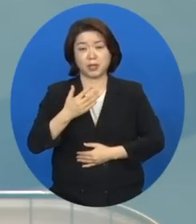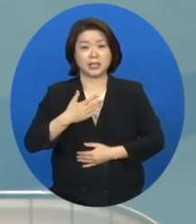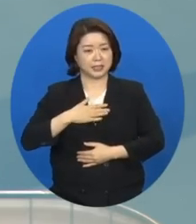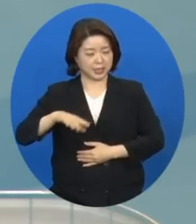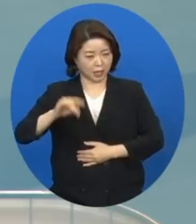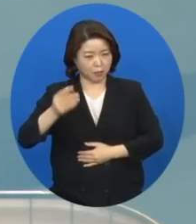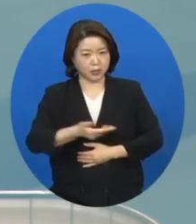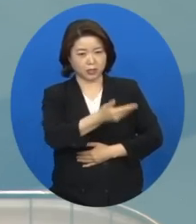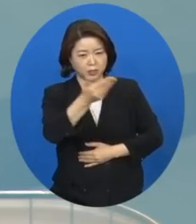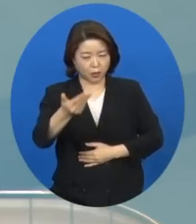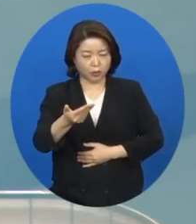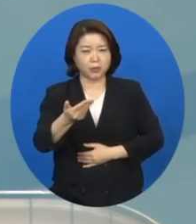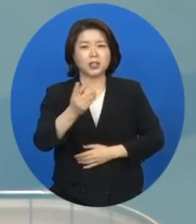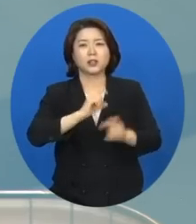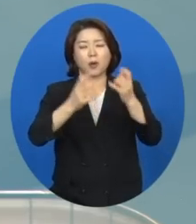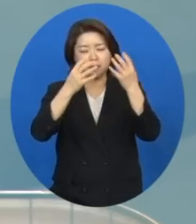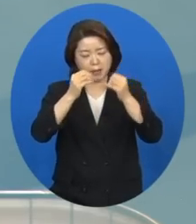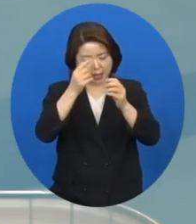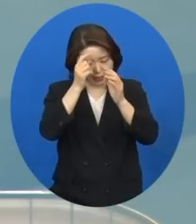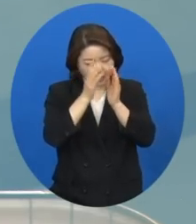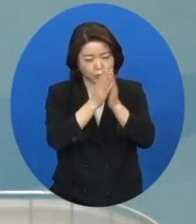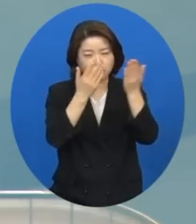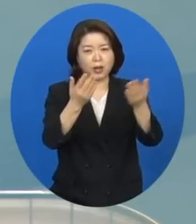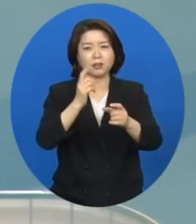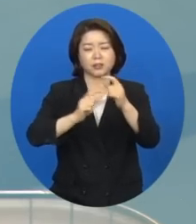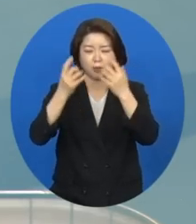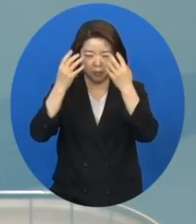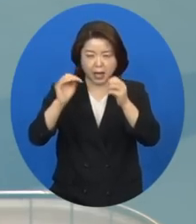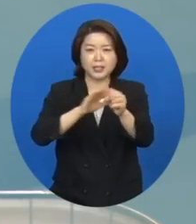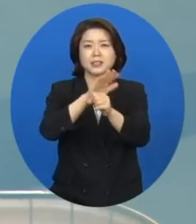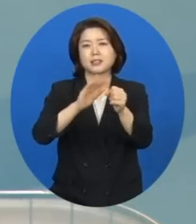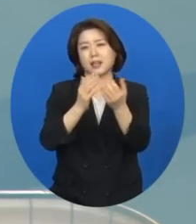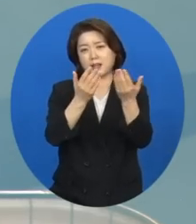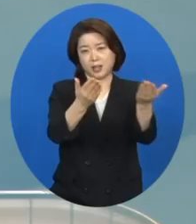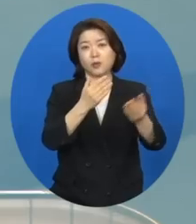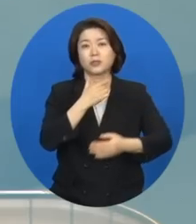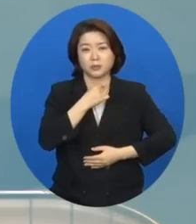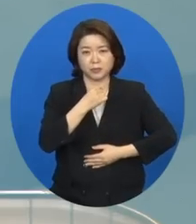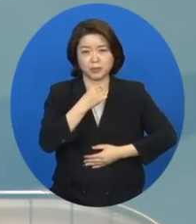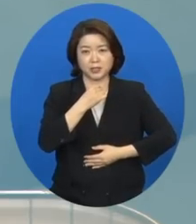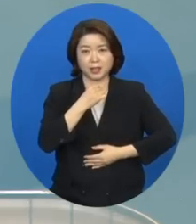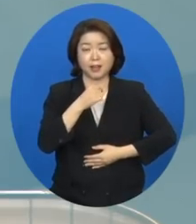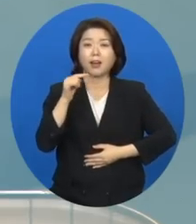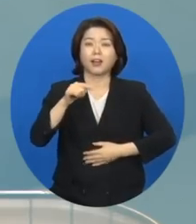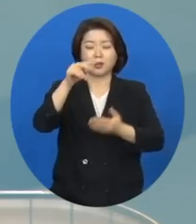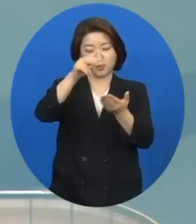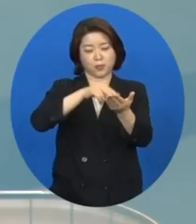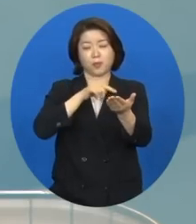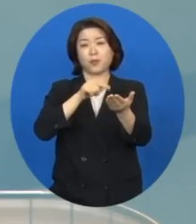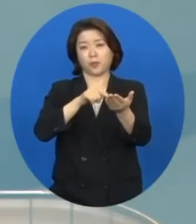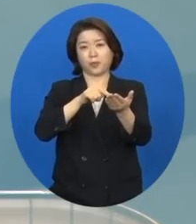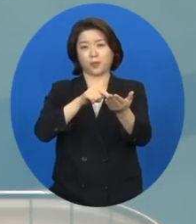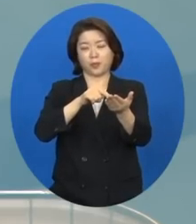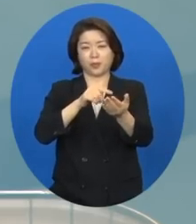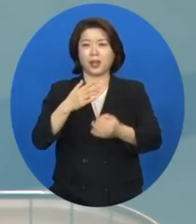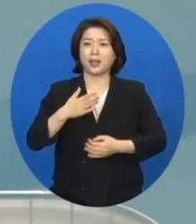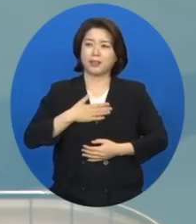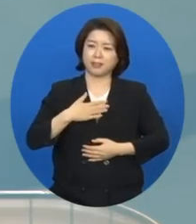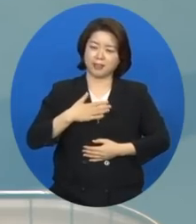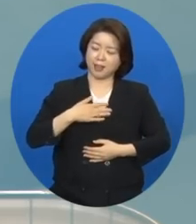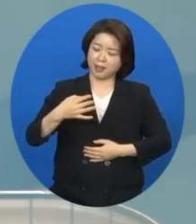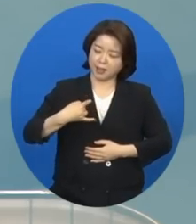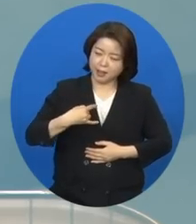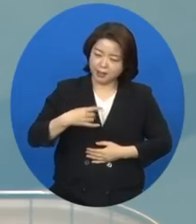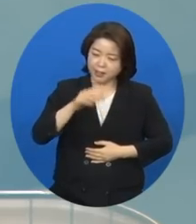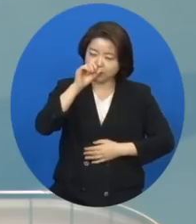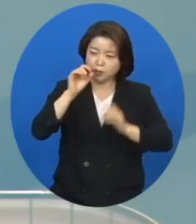많이 기도하고 더 많이 사랑하겠습니다. 이렇게 나에게 선한 목자 교회란